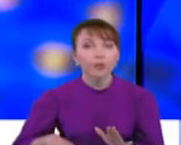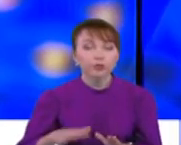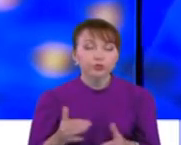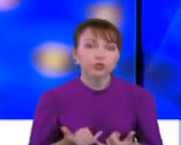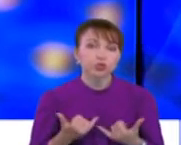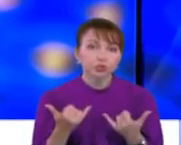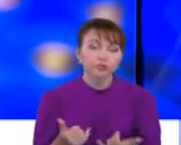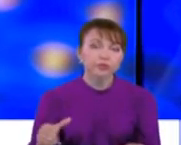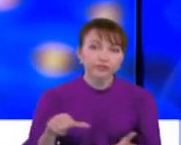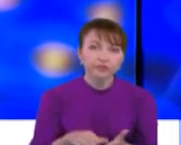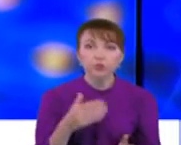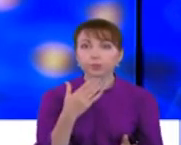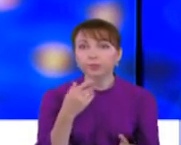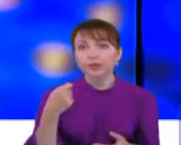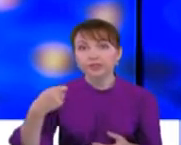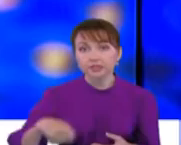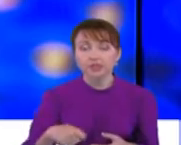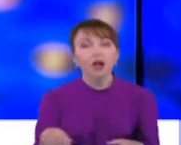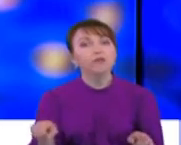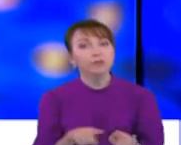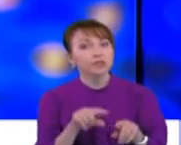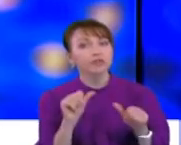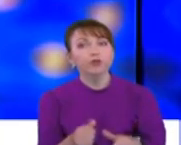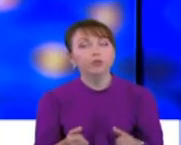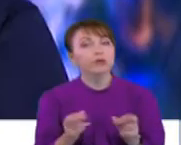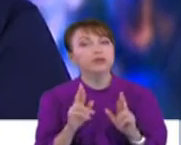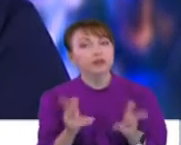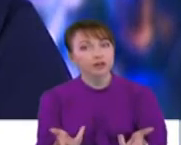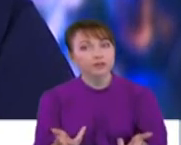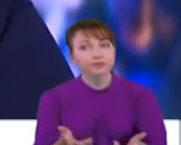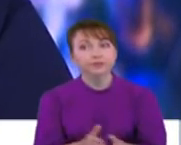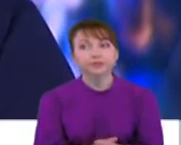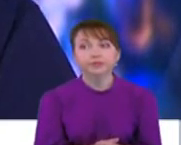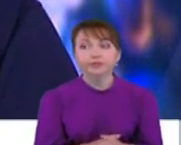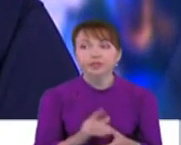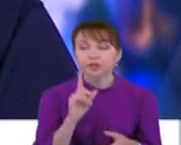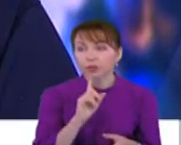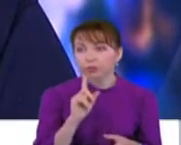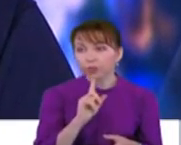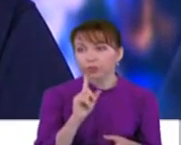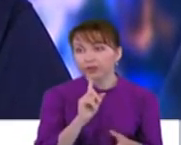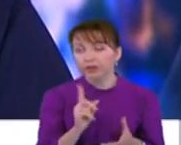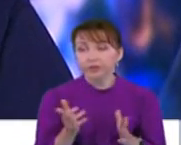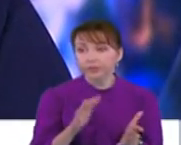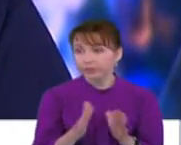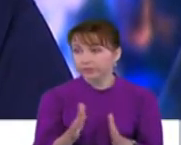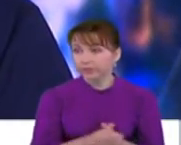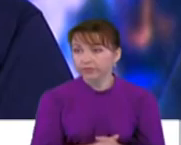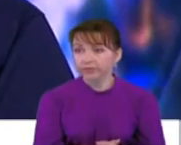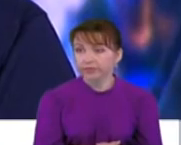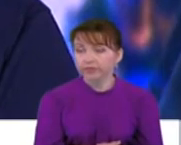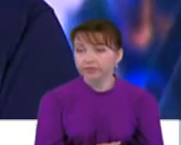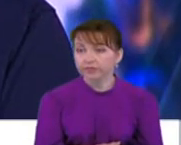буде виступ президента. Вам такий формат як? Ну, ми дійсно подивимося, ми поки що з вами до певної міри вангуємо, але...